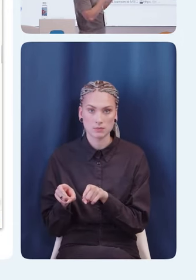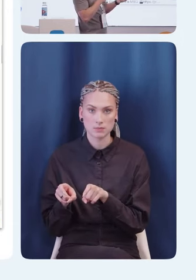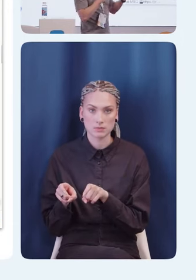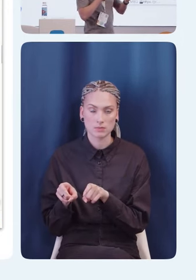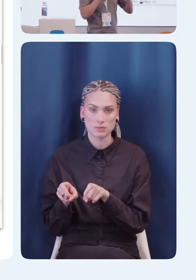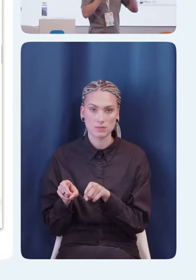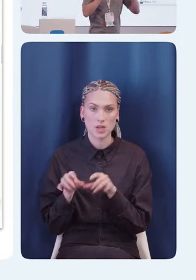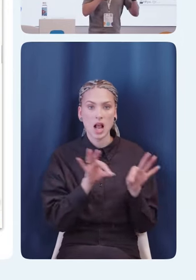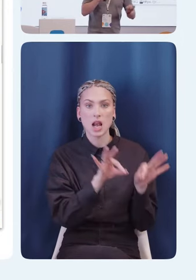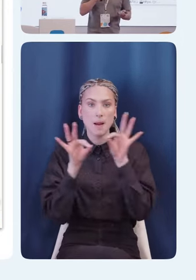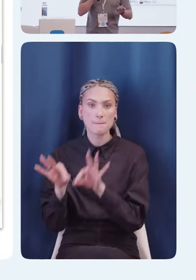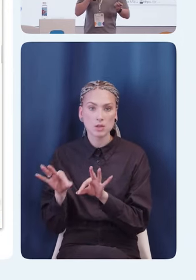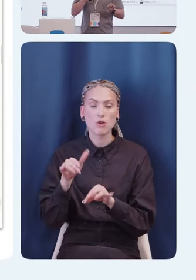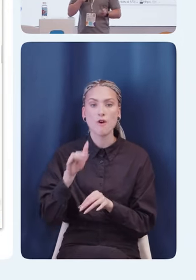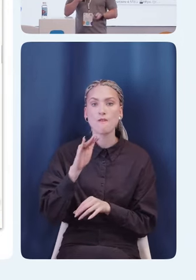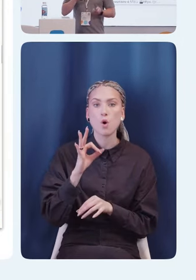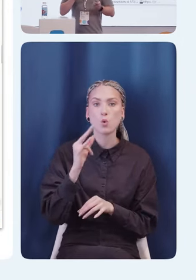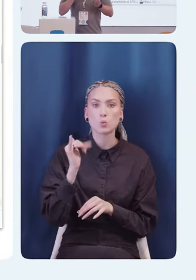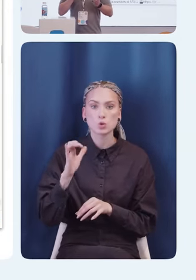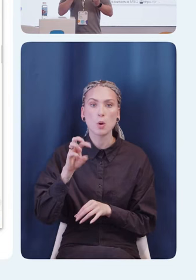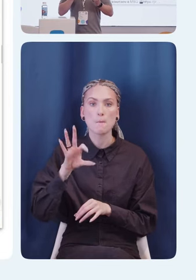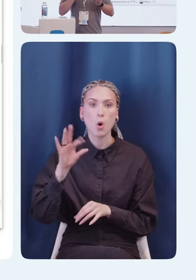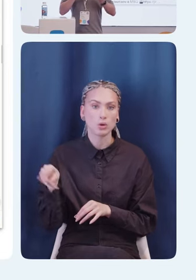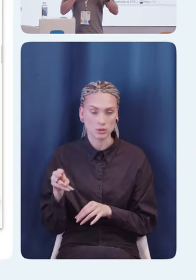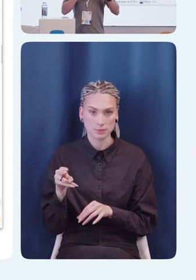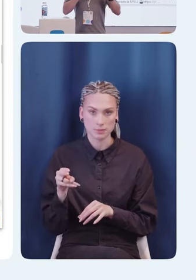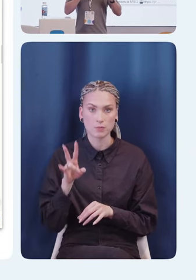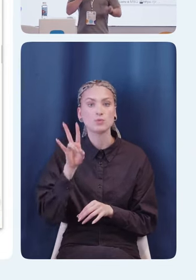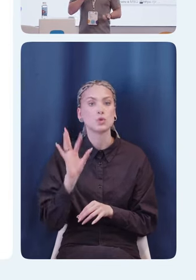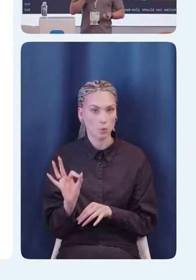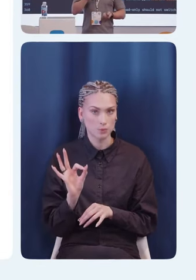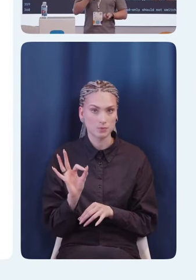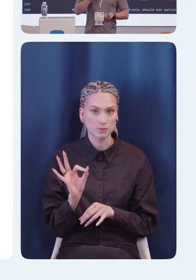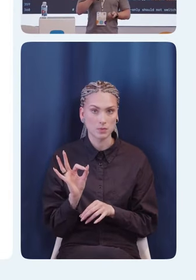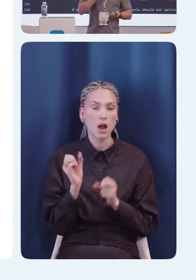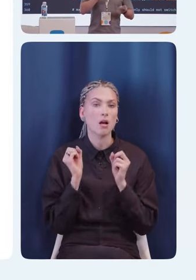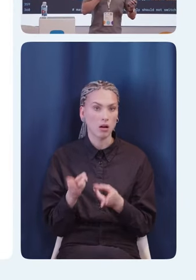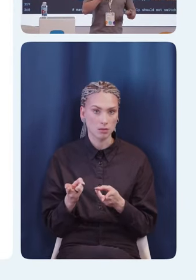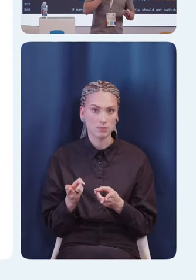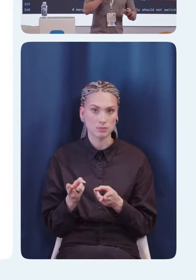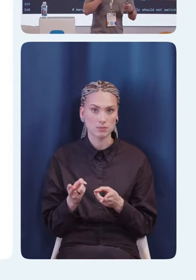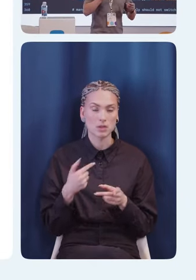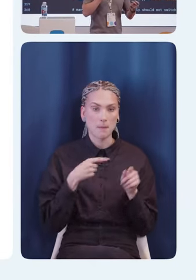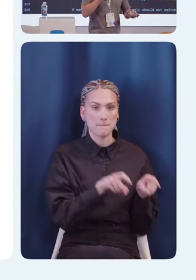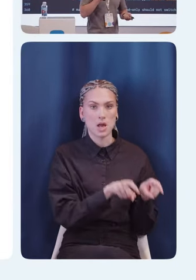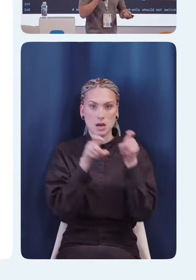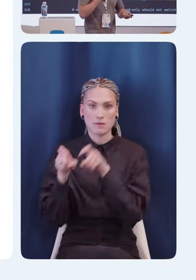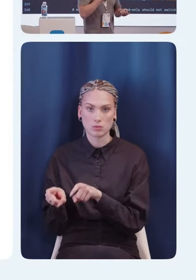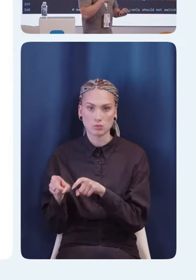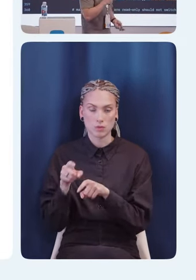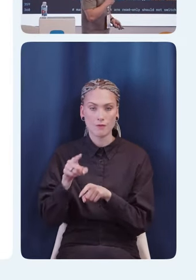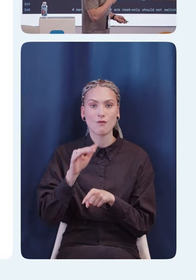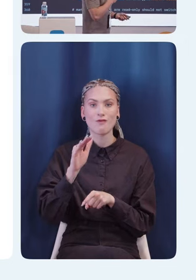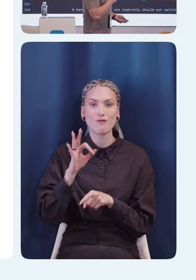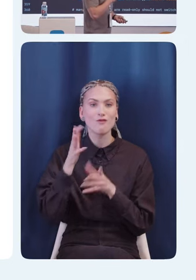переводить элементы в фокус-мод. Но каким образом нам перевести элемент фокус-мод?